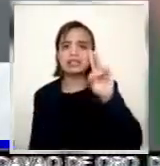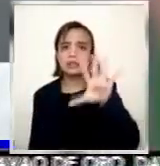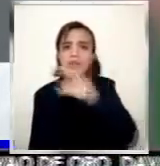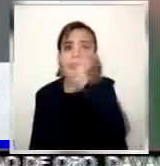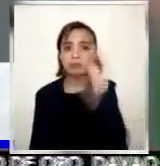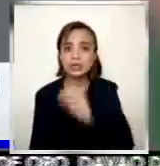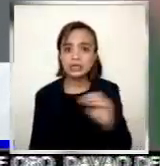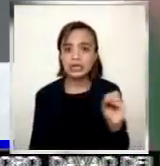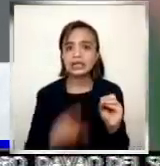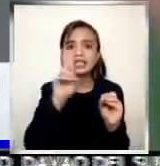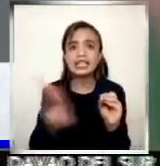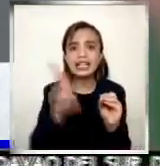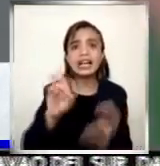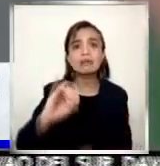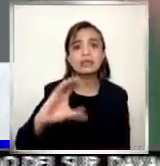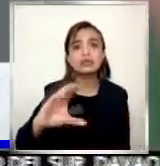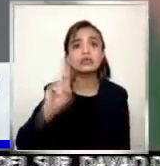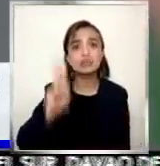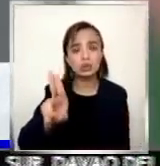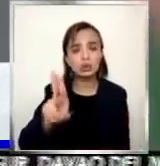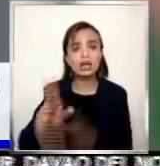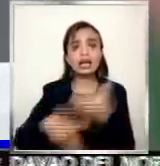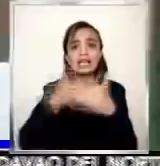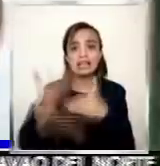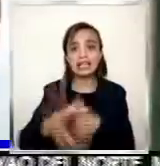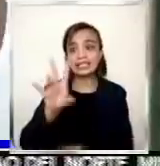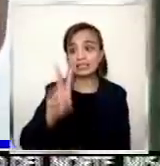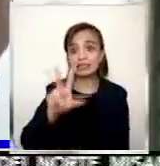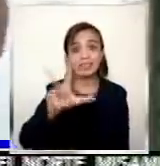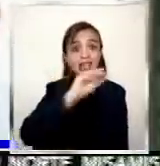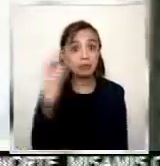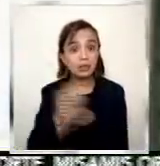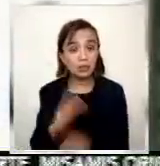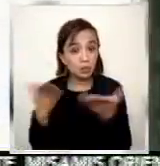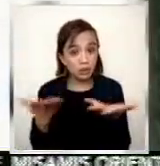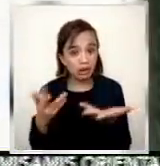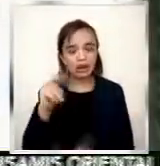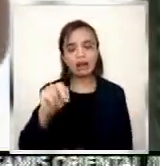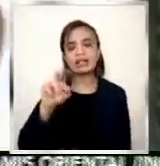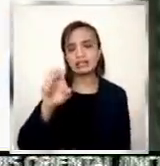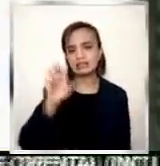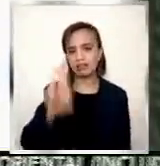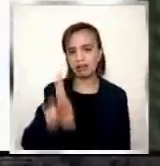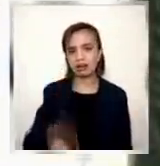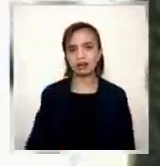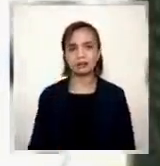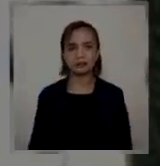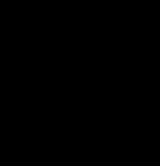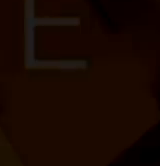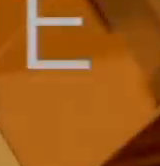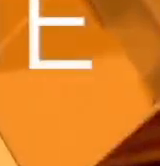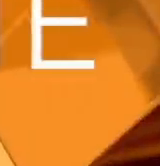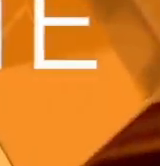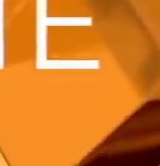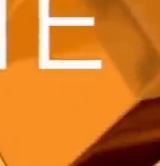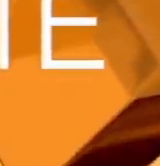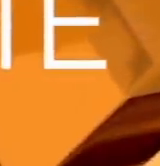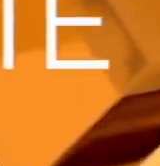naman ang ICU utilization sa buong bansa, habang 73% sa NCR. Mariz Umali, Nakatutok, 24 Oras.